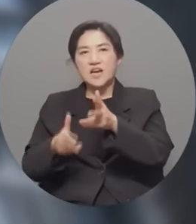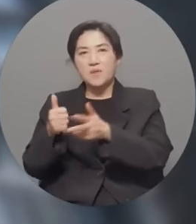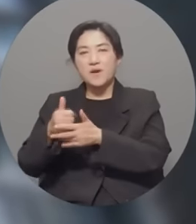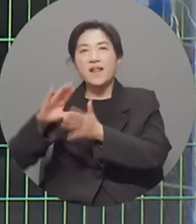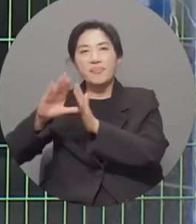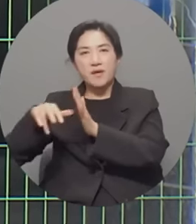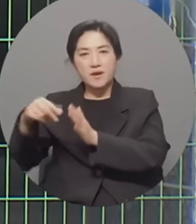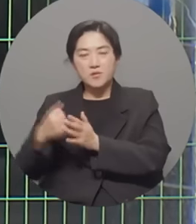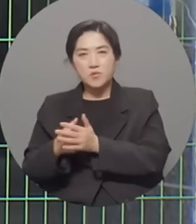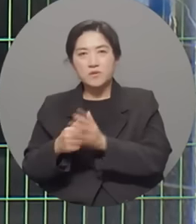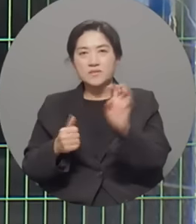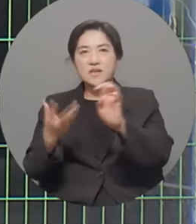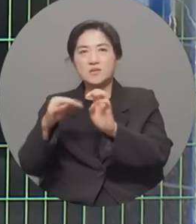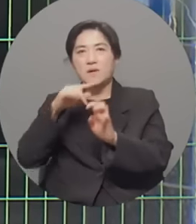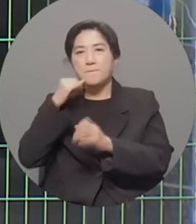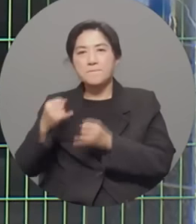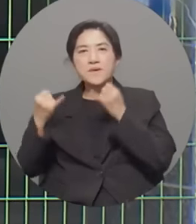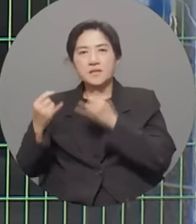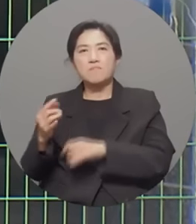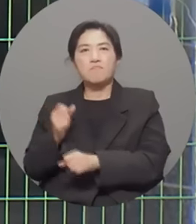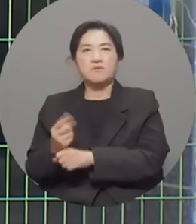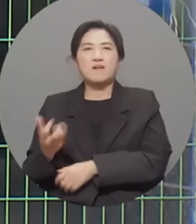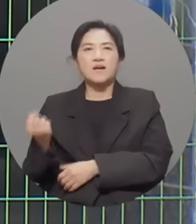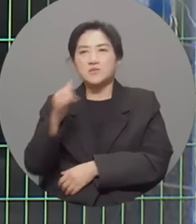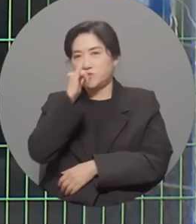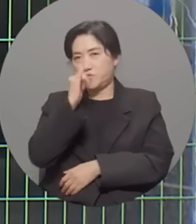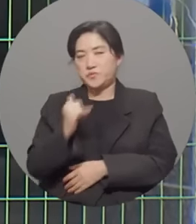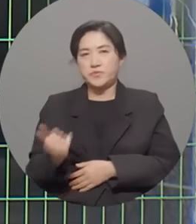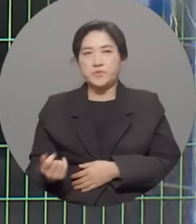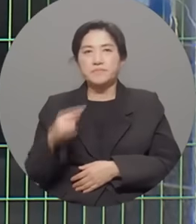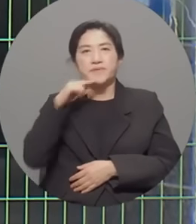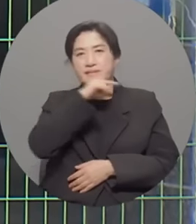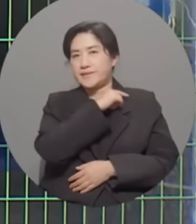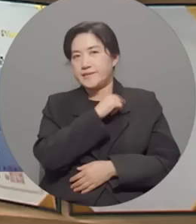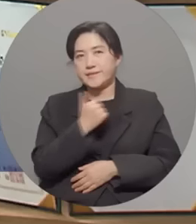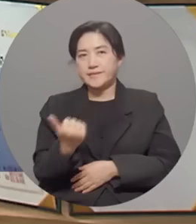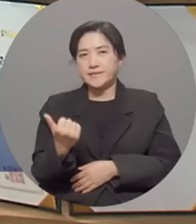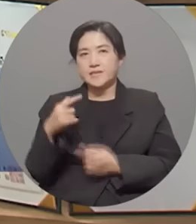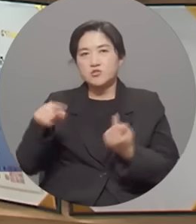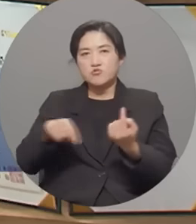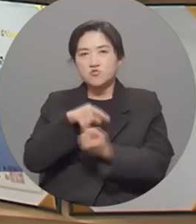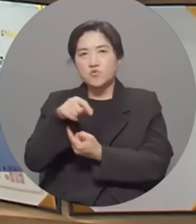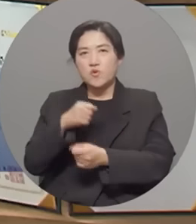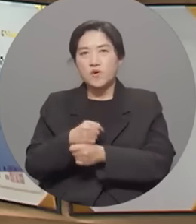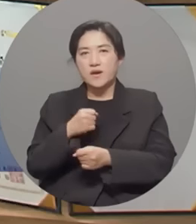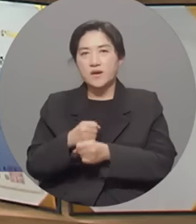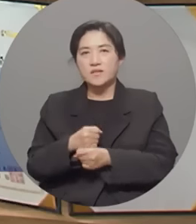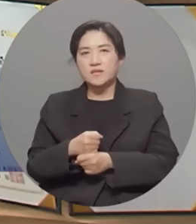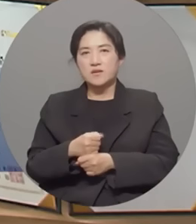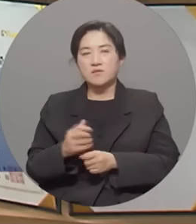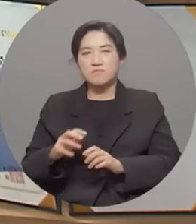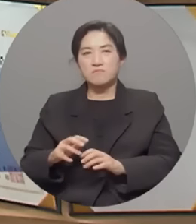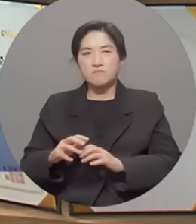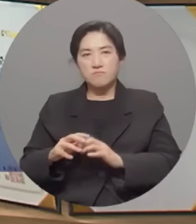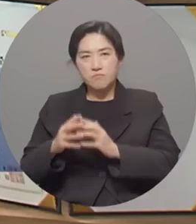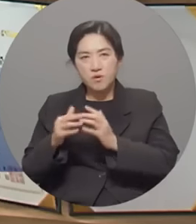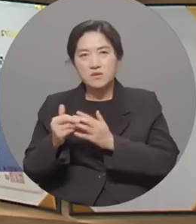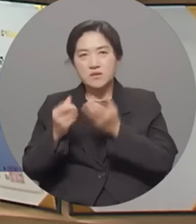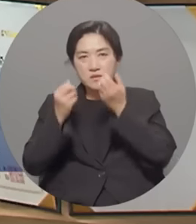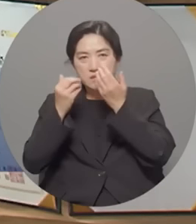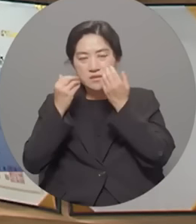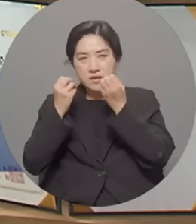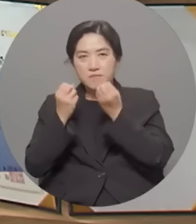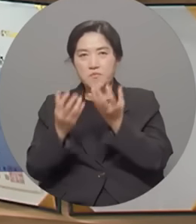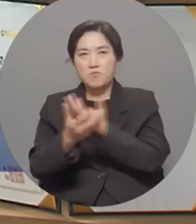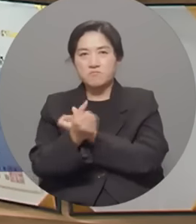당시에도 40억 원대 빚을 지고 있었던 것으로 드러났습니다. 자기들이 운영을 해가지고 뭐 시행을 한다든지 또 새로운 분양